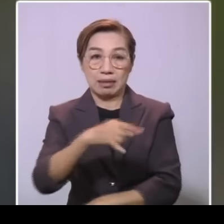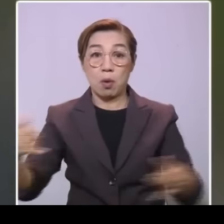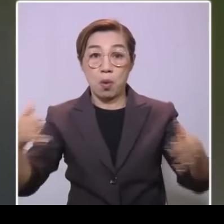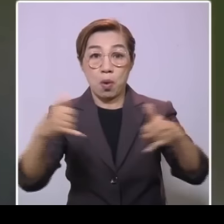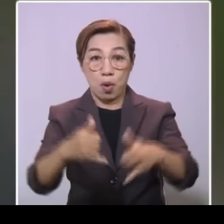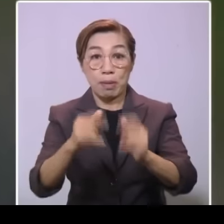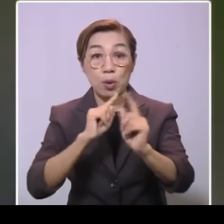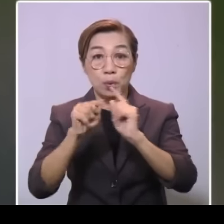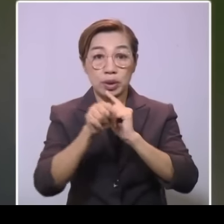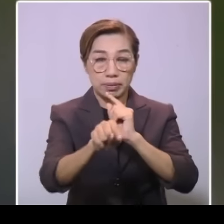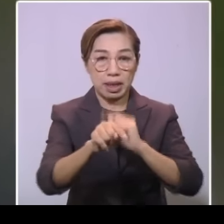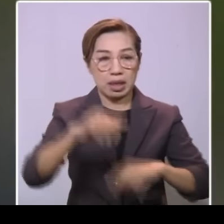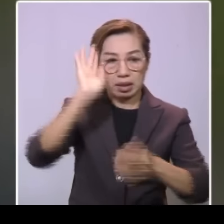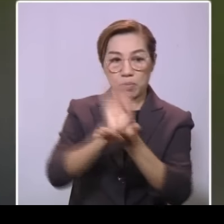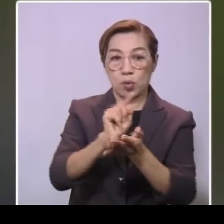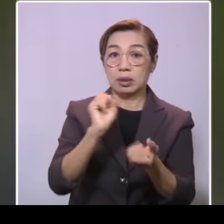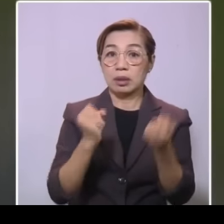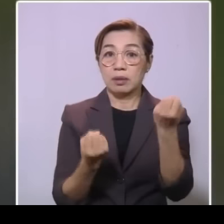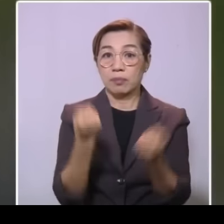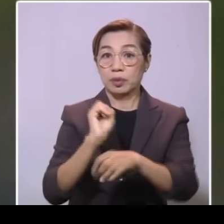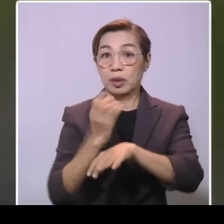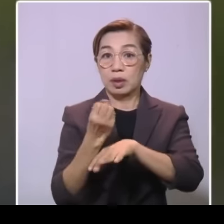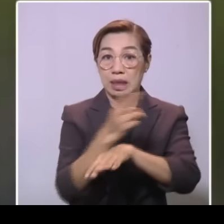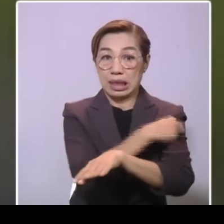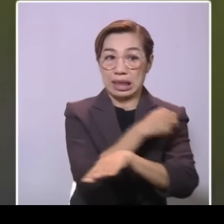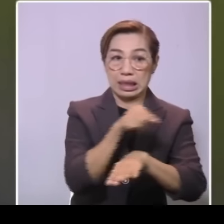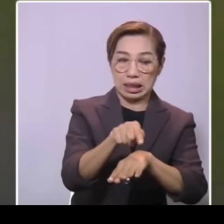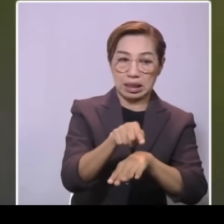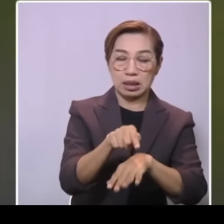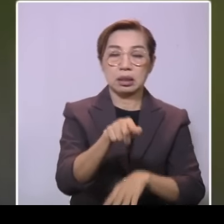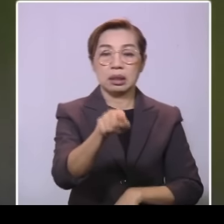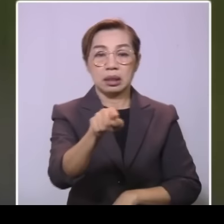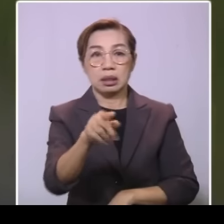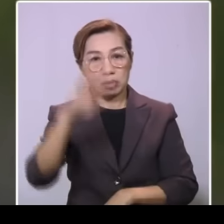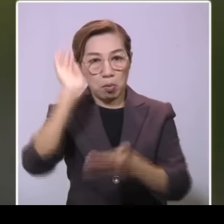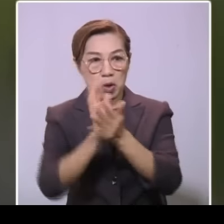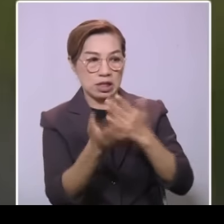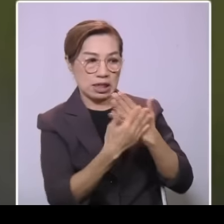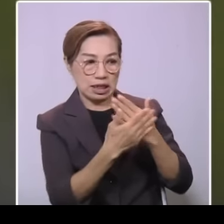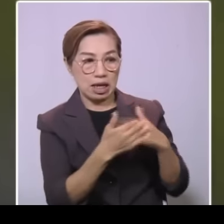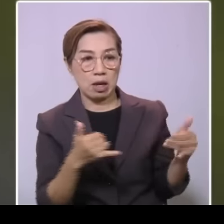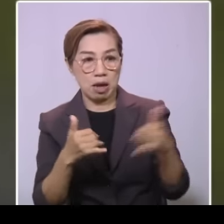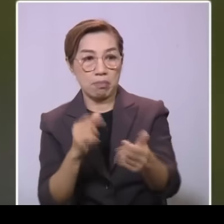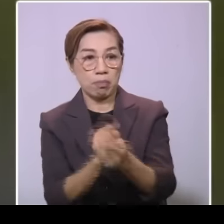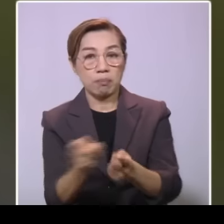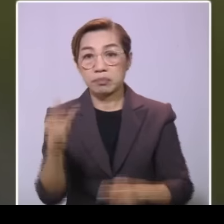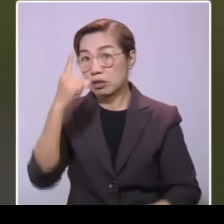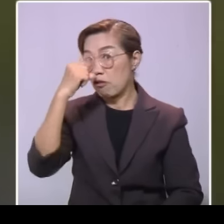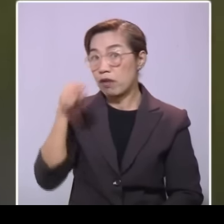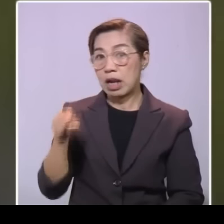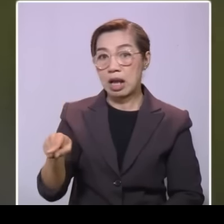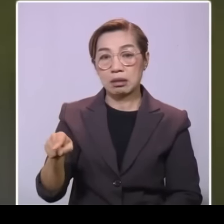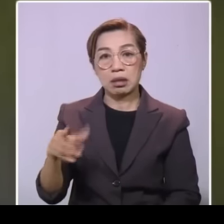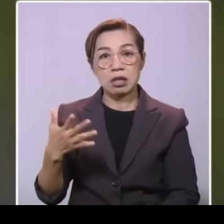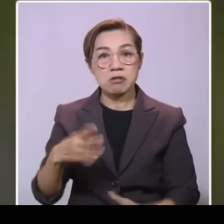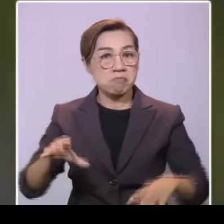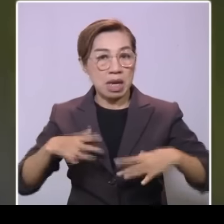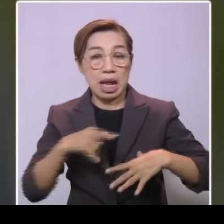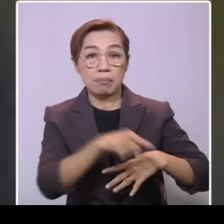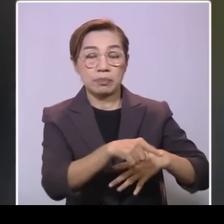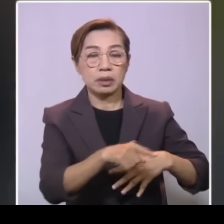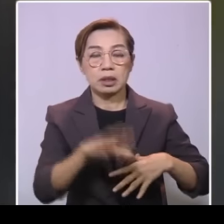มูลจากฝั่งว่าที่ร้อยตีวิบูลด้วยว่าโดนเรียกเข้ามาหลายรอบมากนายเดวิดเหมือนไม่ยอมแล้วคนที่